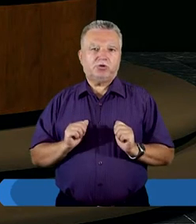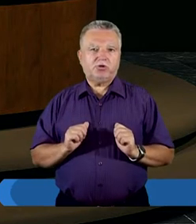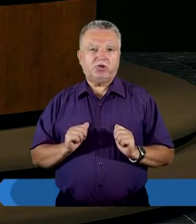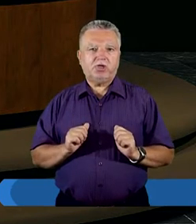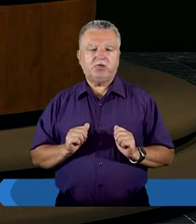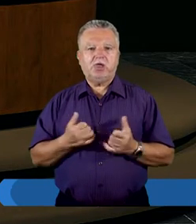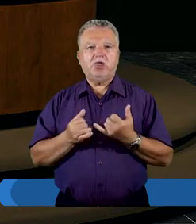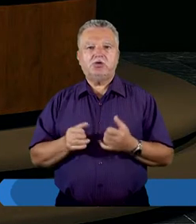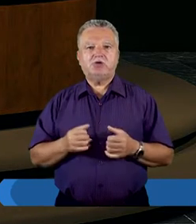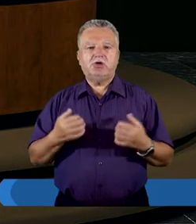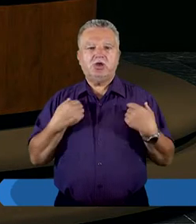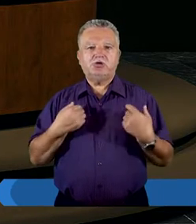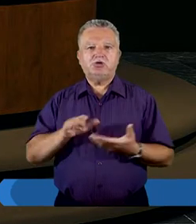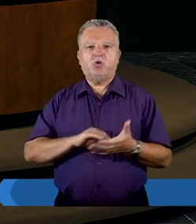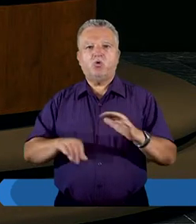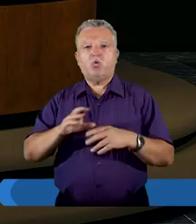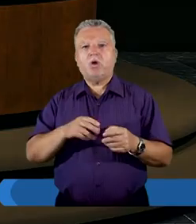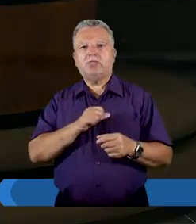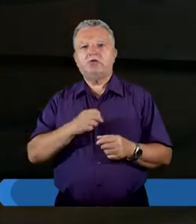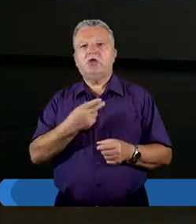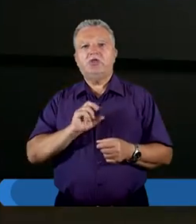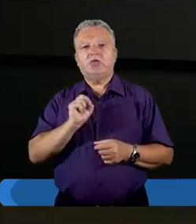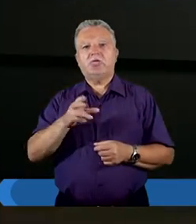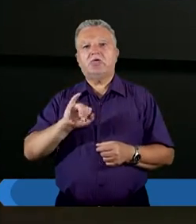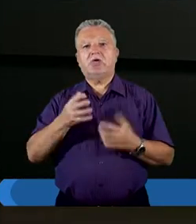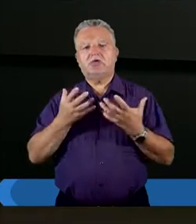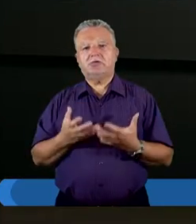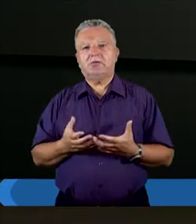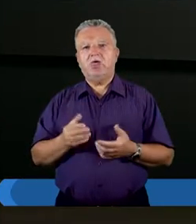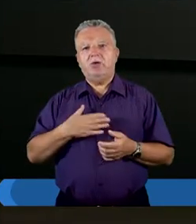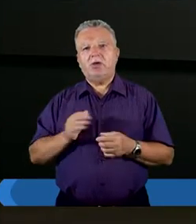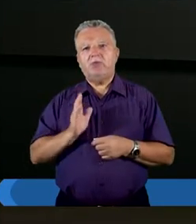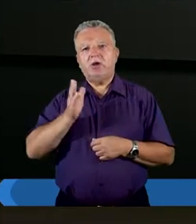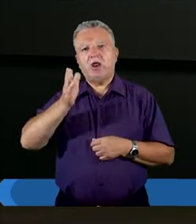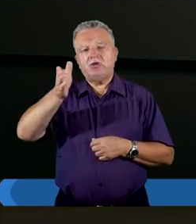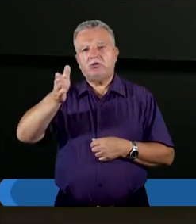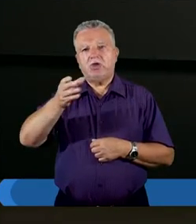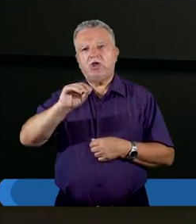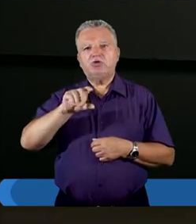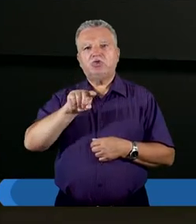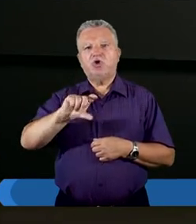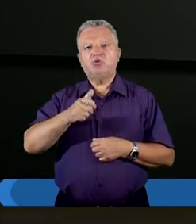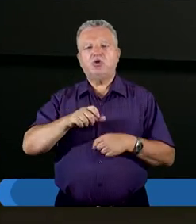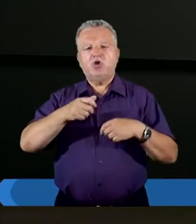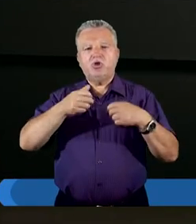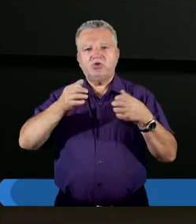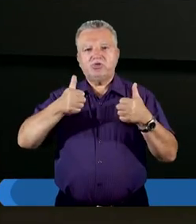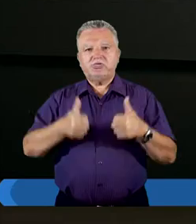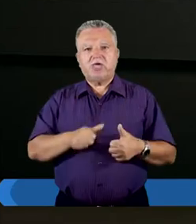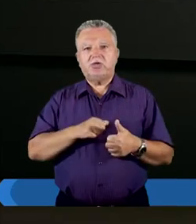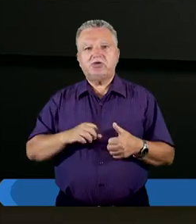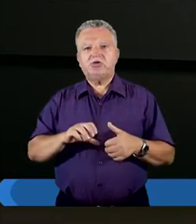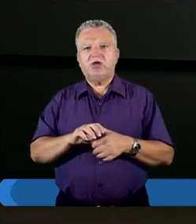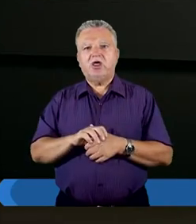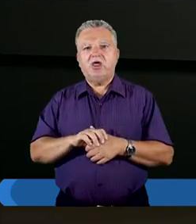się inaczej niż tego pragnę. I mam taką głęboką nadzieję, że to, co się wydarzy przez najbliższe tygodnie, kiedy będziemy